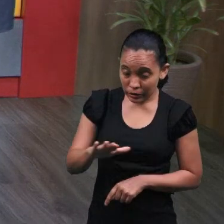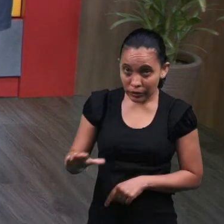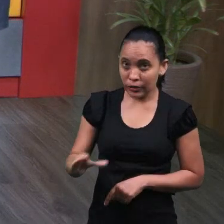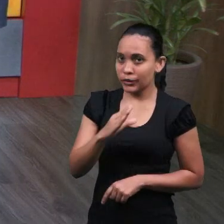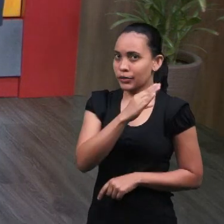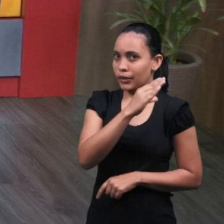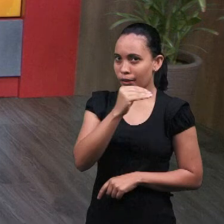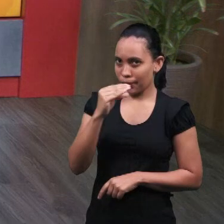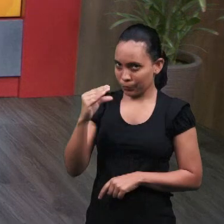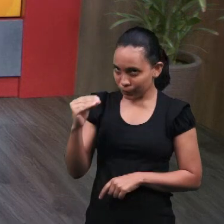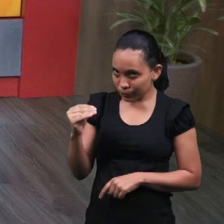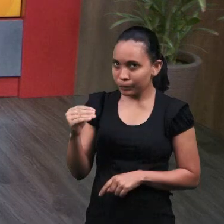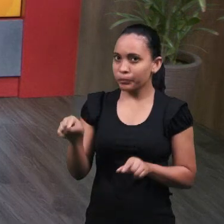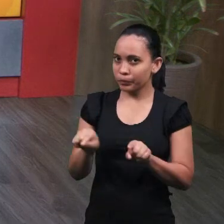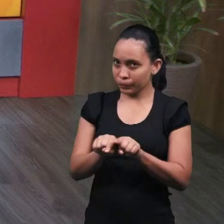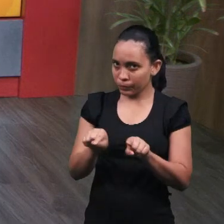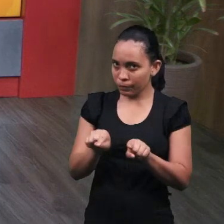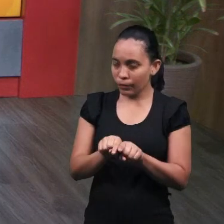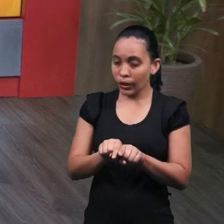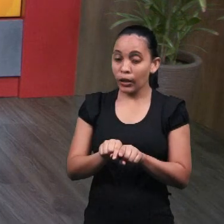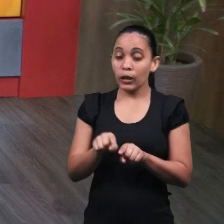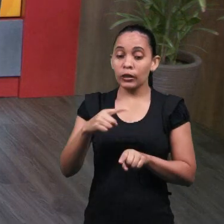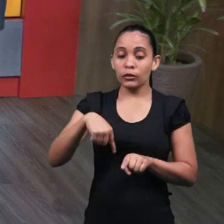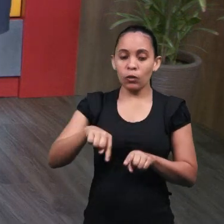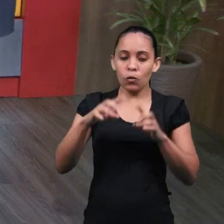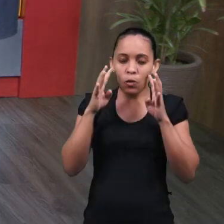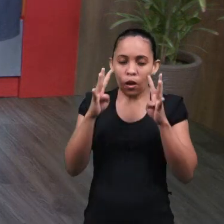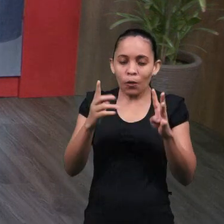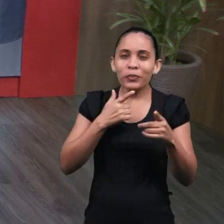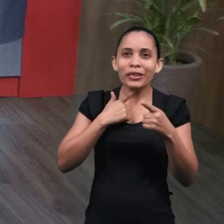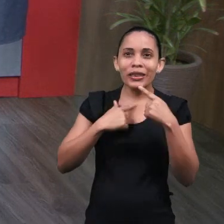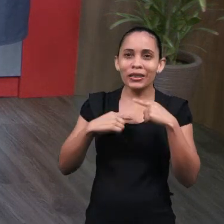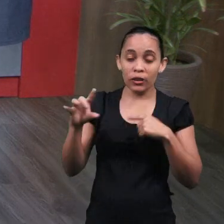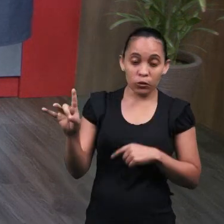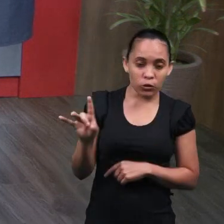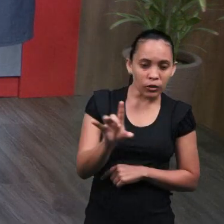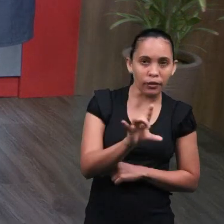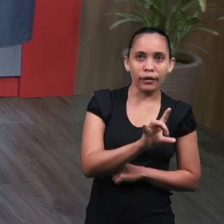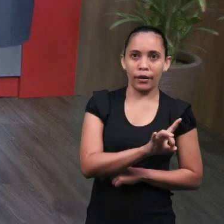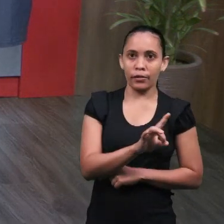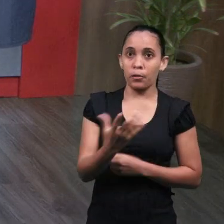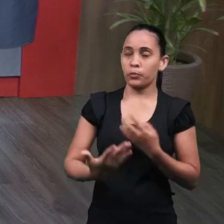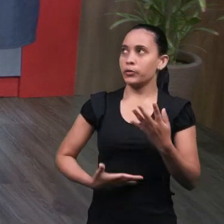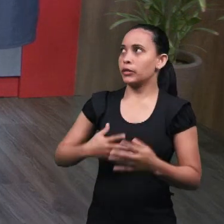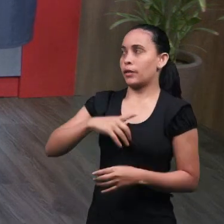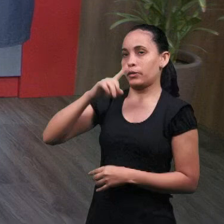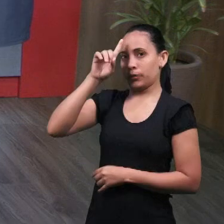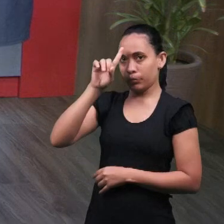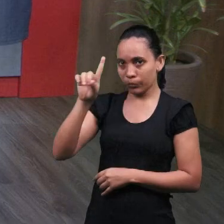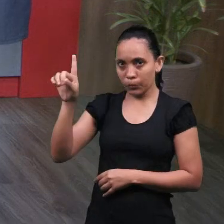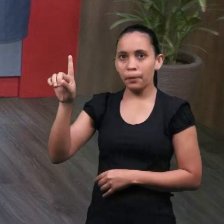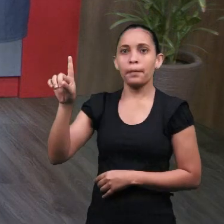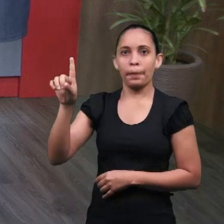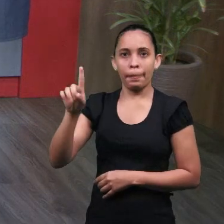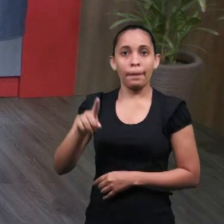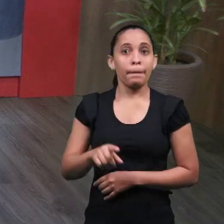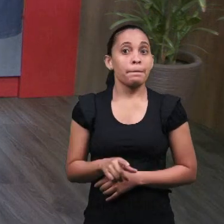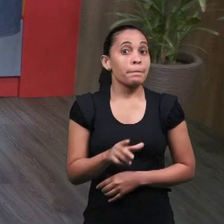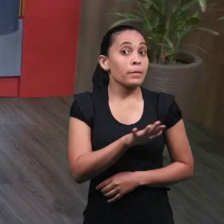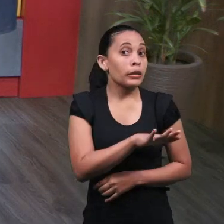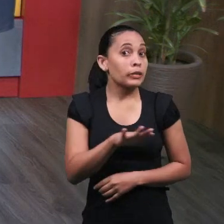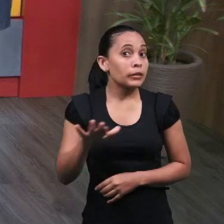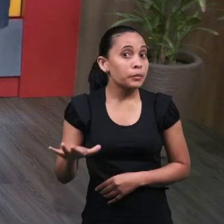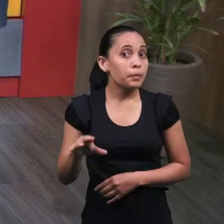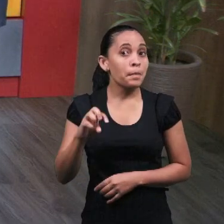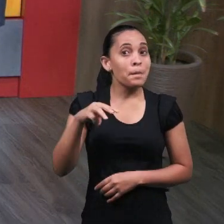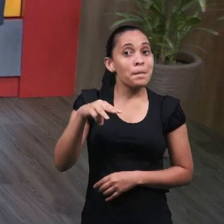adolescents. Il a réveillé ce désir de servir et l'intermédiaire